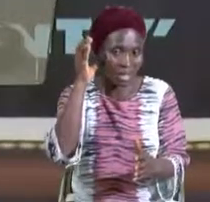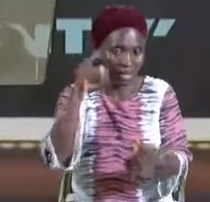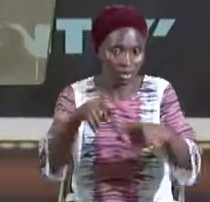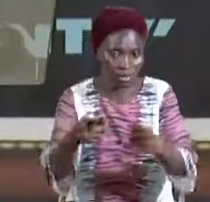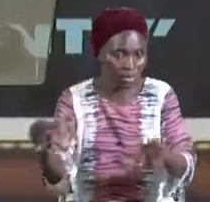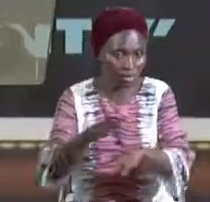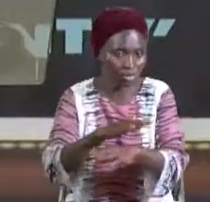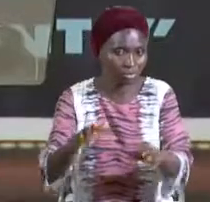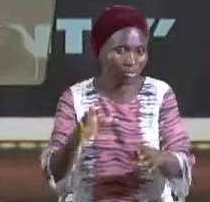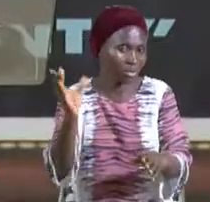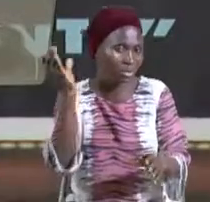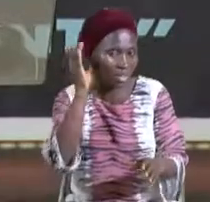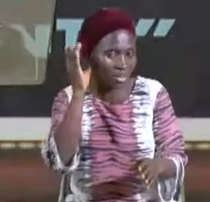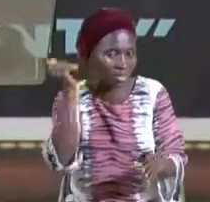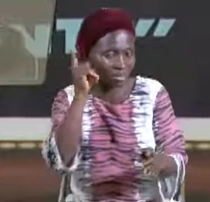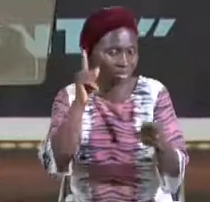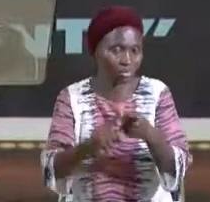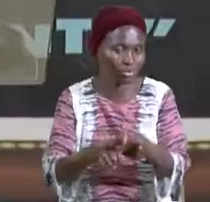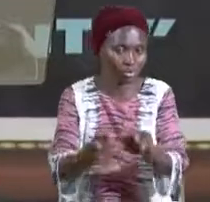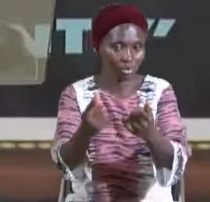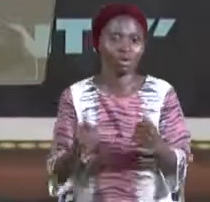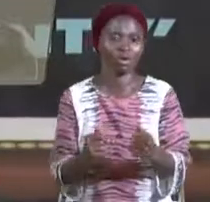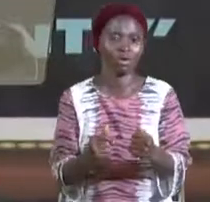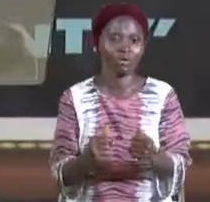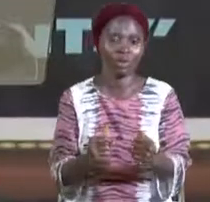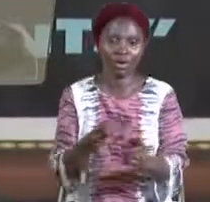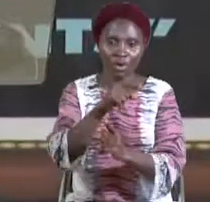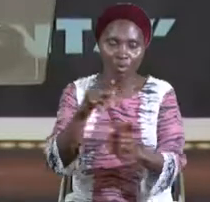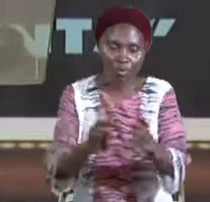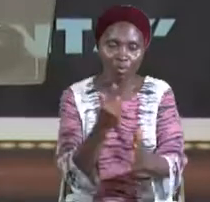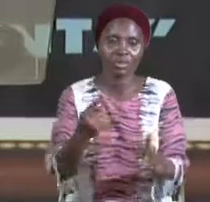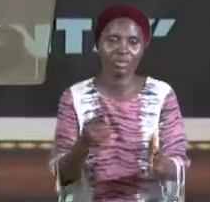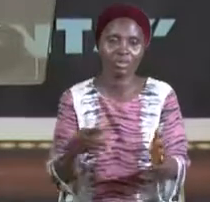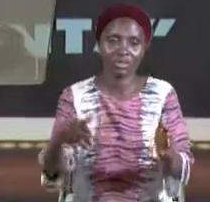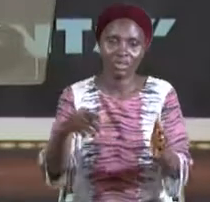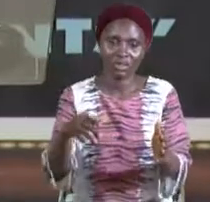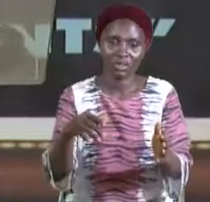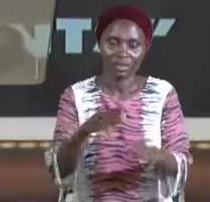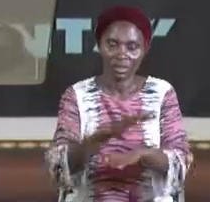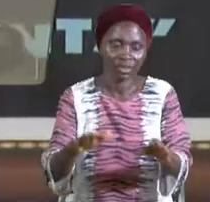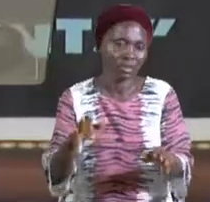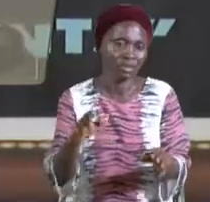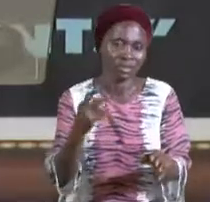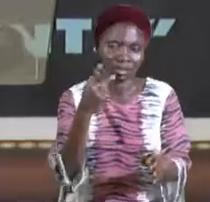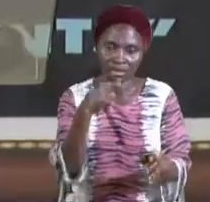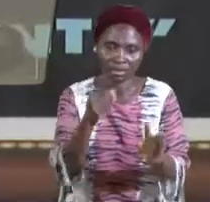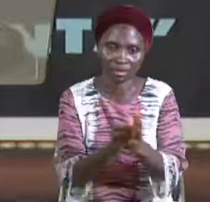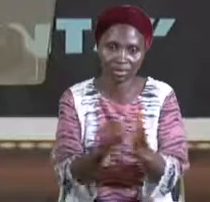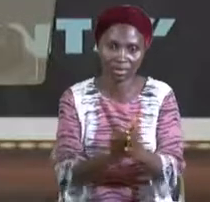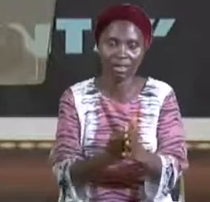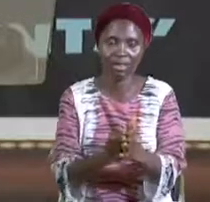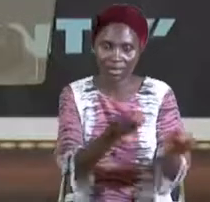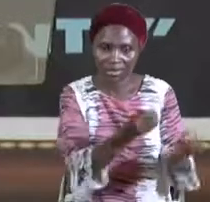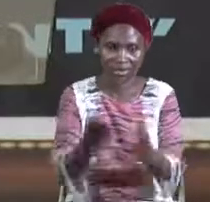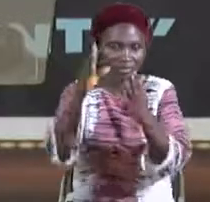sacrifie-le pour moi, ils n'entendent plus la seconde voix qui vient. Et qui vient, ils ne voient plus le second signe qui vient.